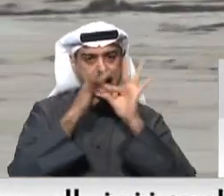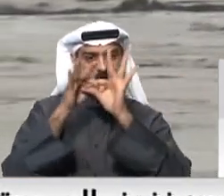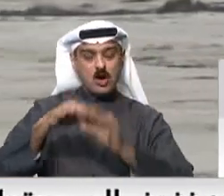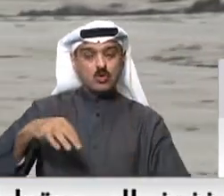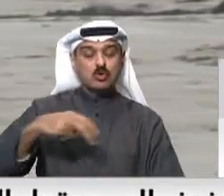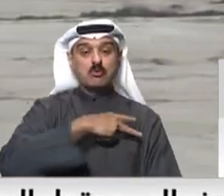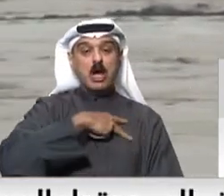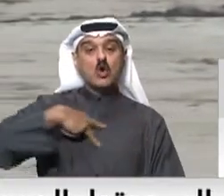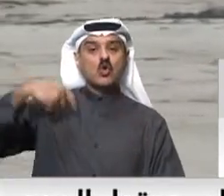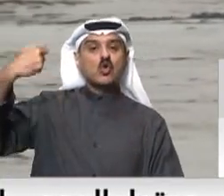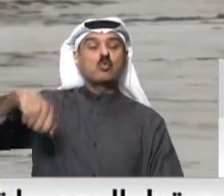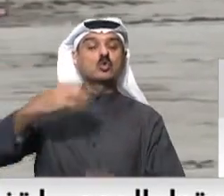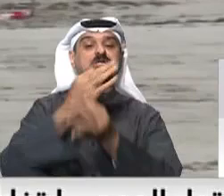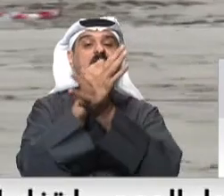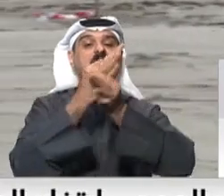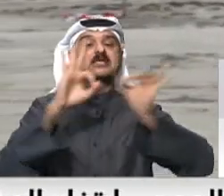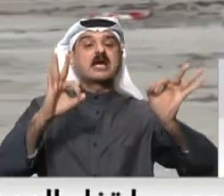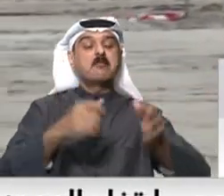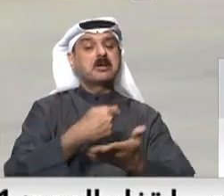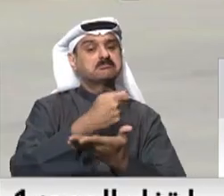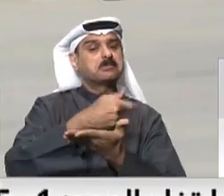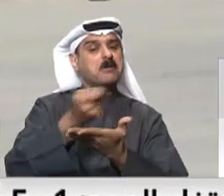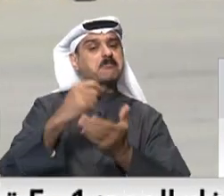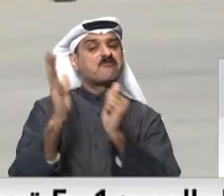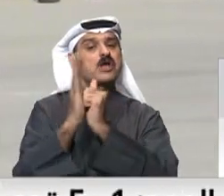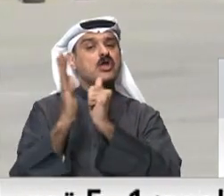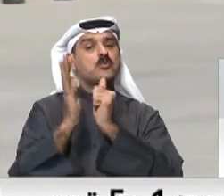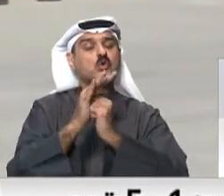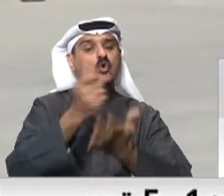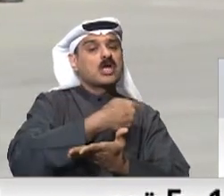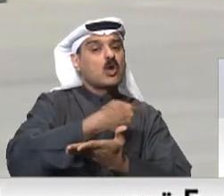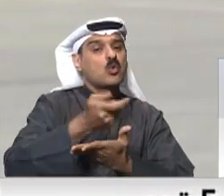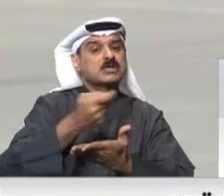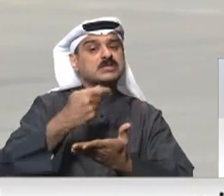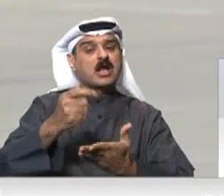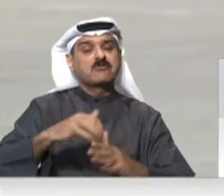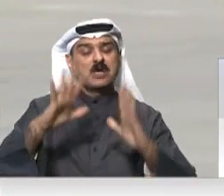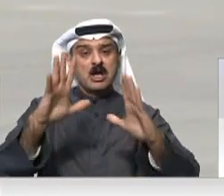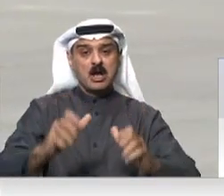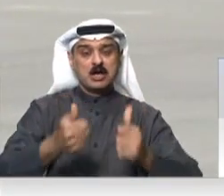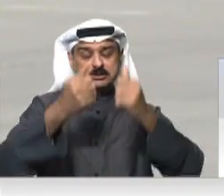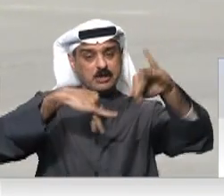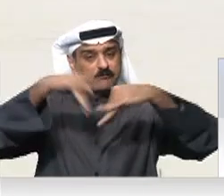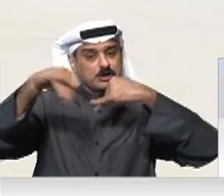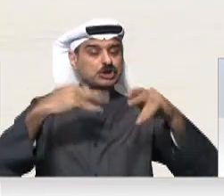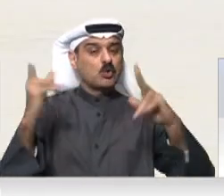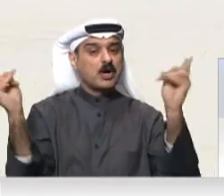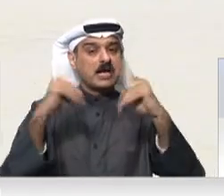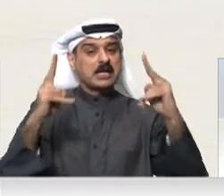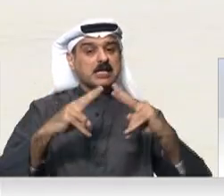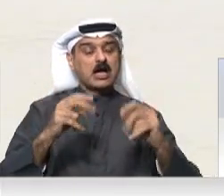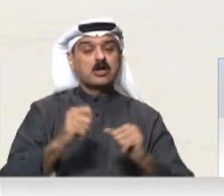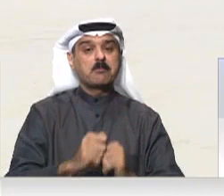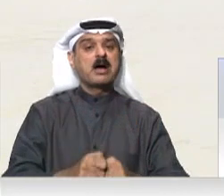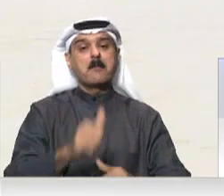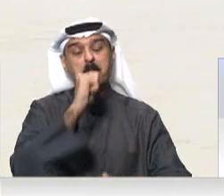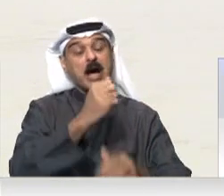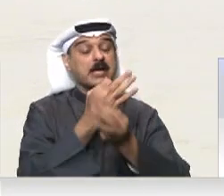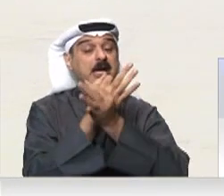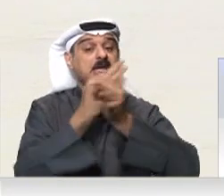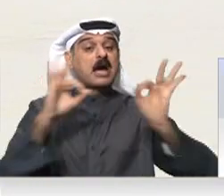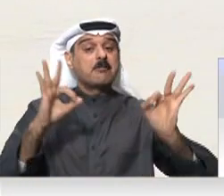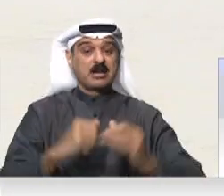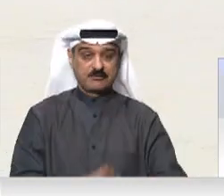القسائم السكنية للمواطنين بالتزامن مع إنجاز البنية التحتية للمشروع. المؤسسة العامة